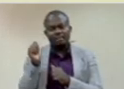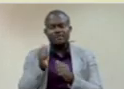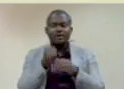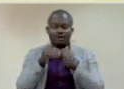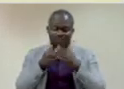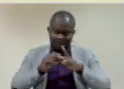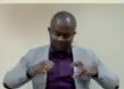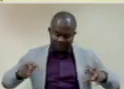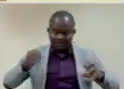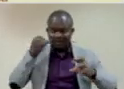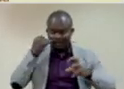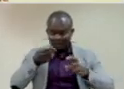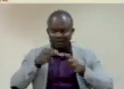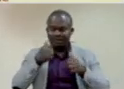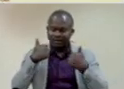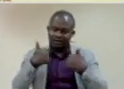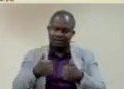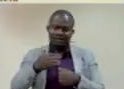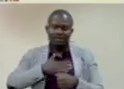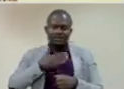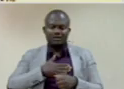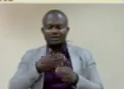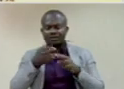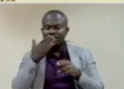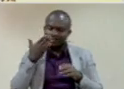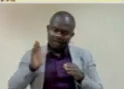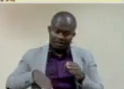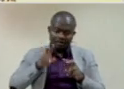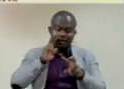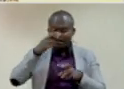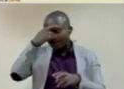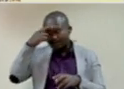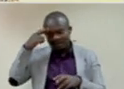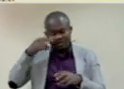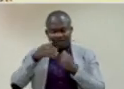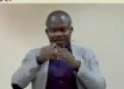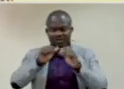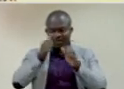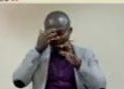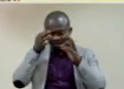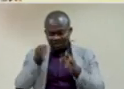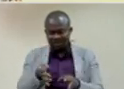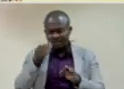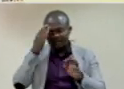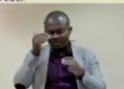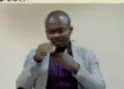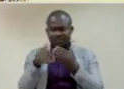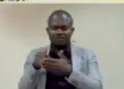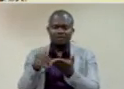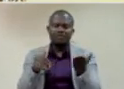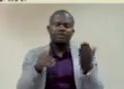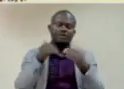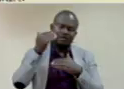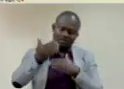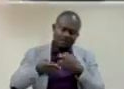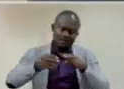mukareba niba byaragenze neza mukabyishimira, byageze nabi mukareba impamvu, mugafata n'ingamba zo kugira ngo bizagende